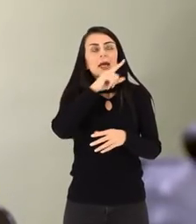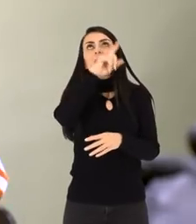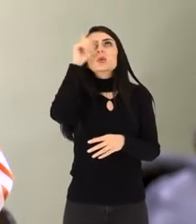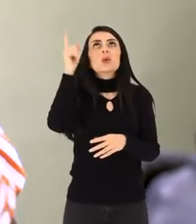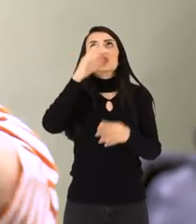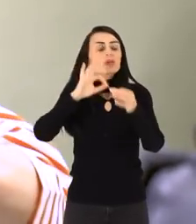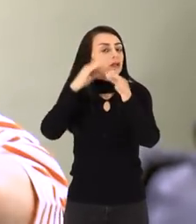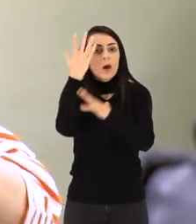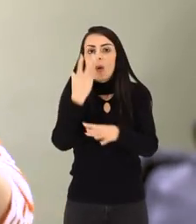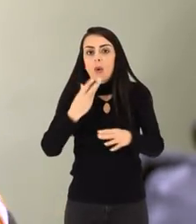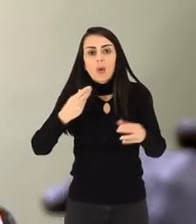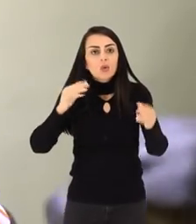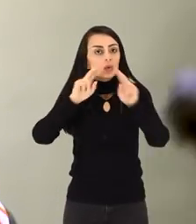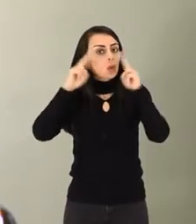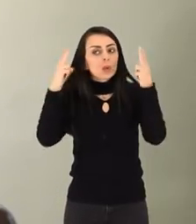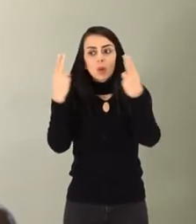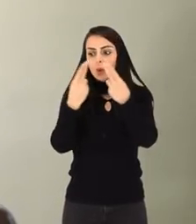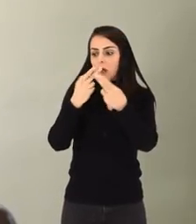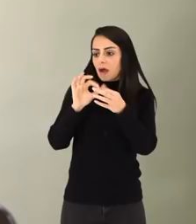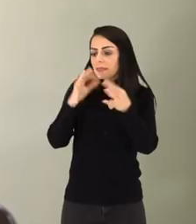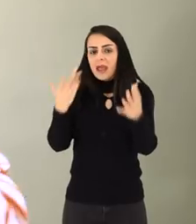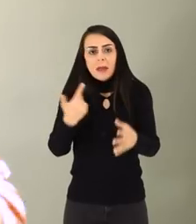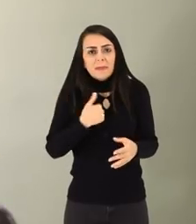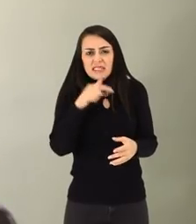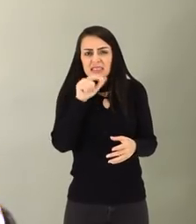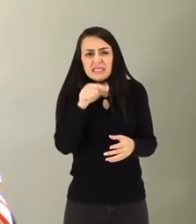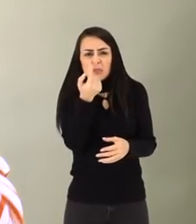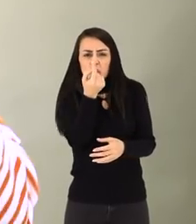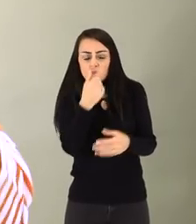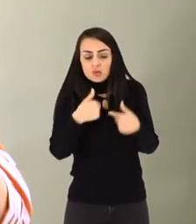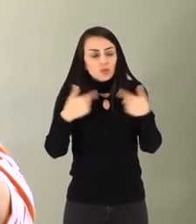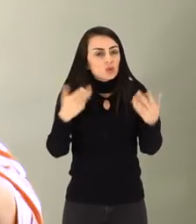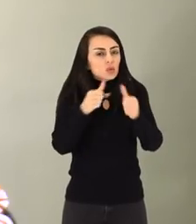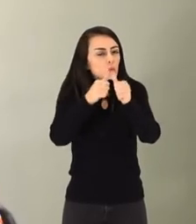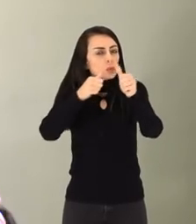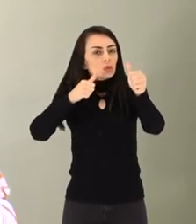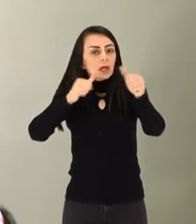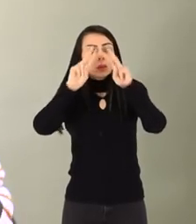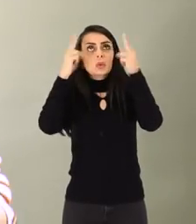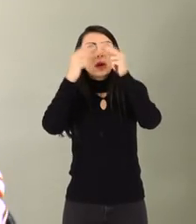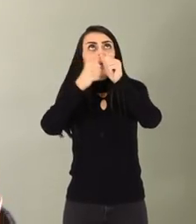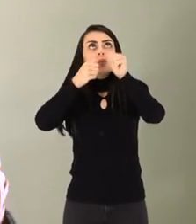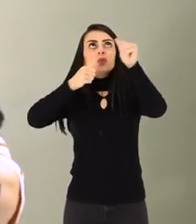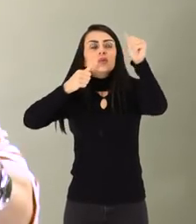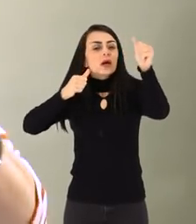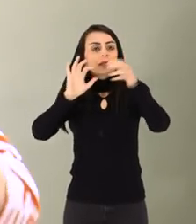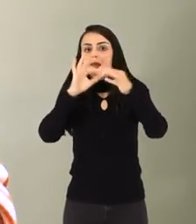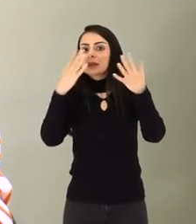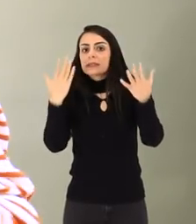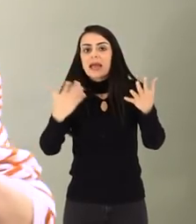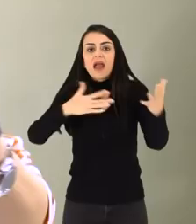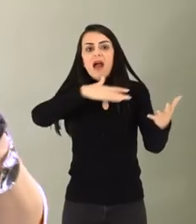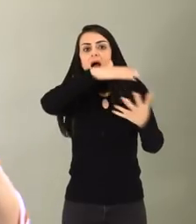neler bitiyor, gezegenler nasıl, biz neyiz, neredeyiz, şu kadarız, şöyleyiz, böyleyiz, uzaklığımız nedir? Gezegenlerin işte